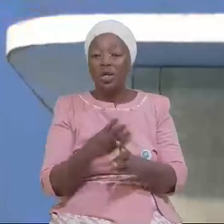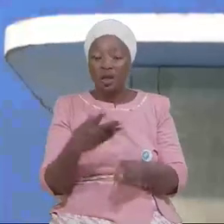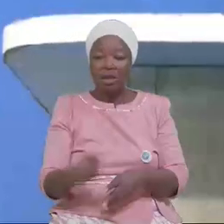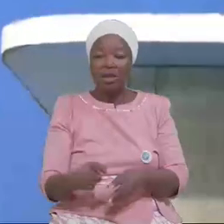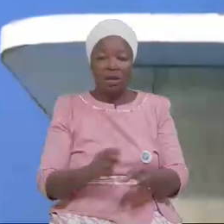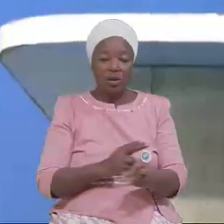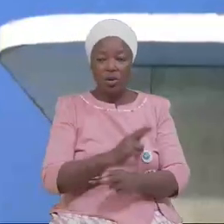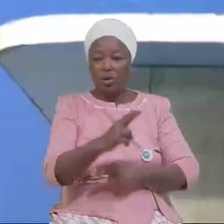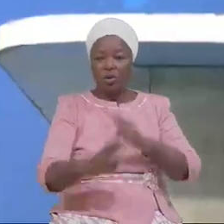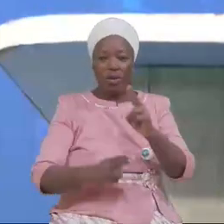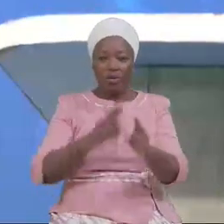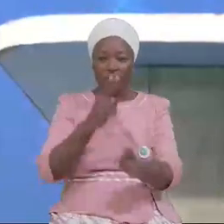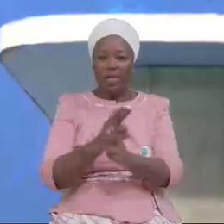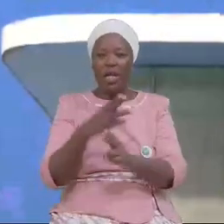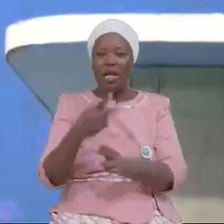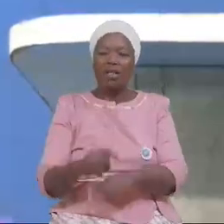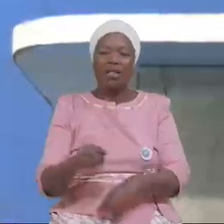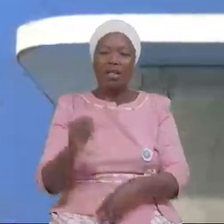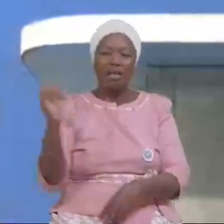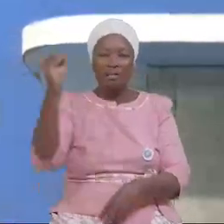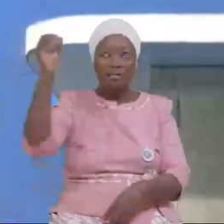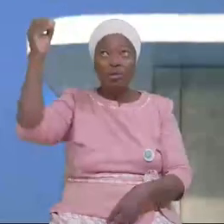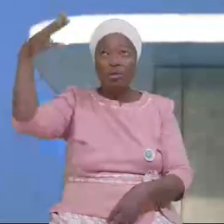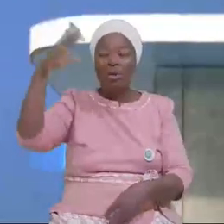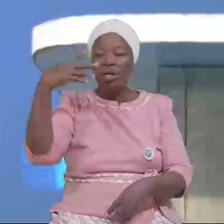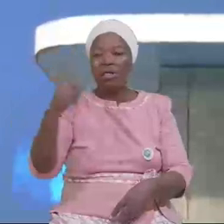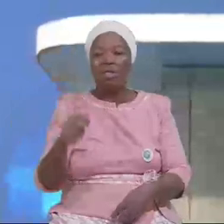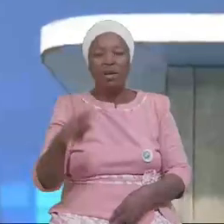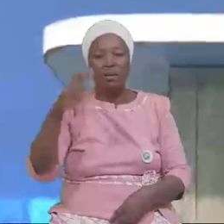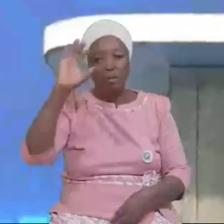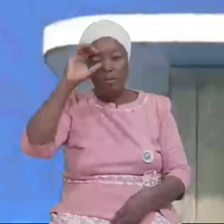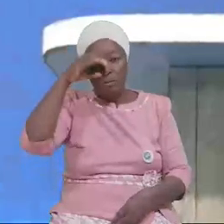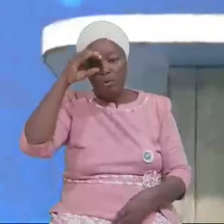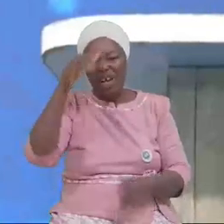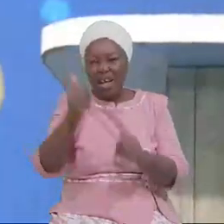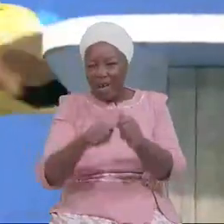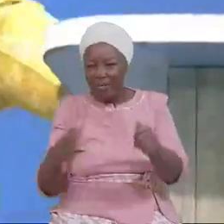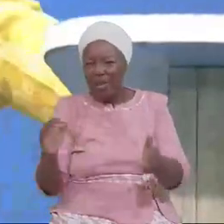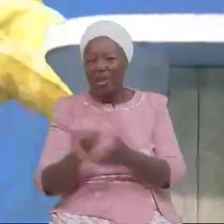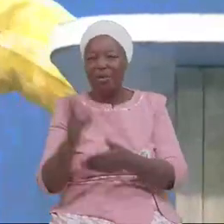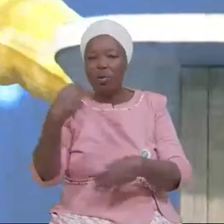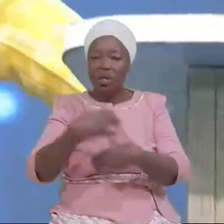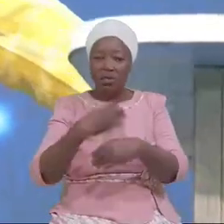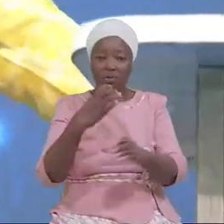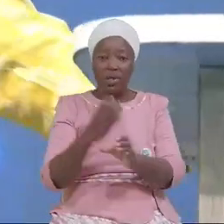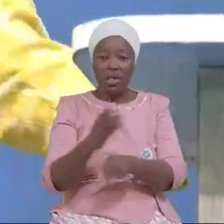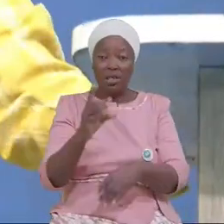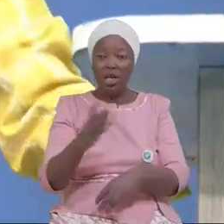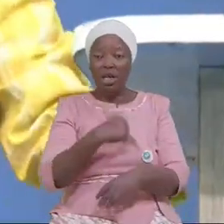a créé ce monde, a créé les planètes, le soleil, la lune, tout a été créé,